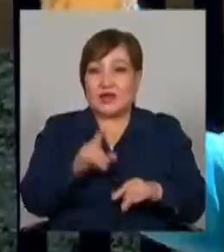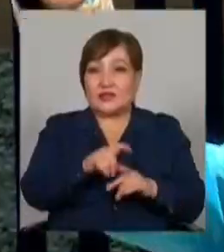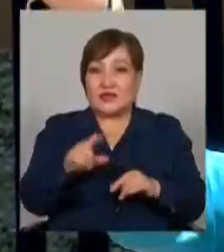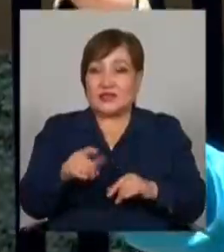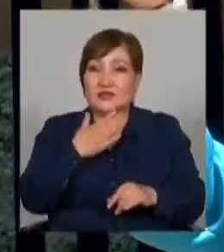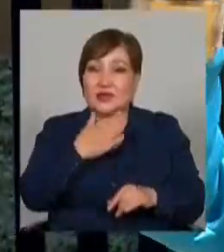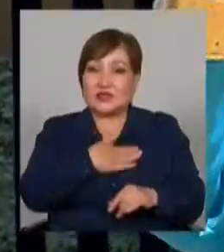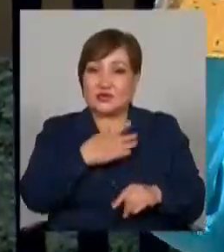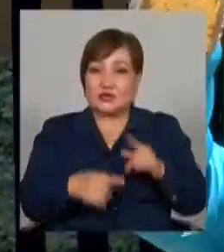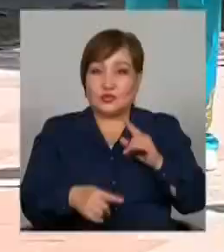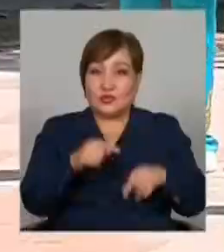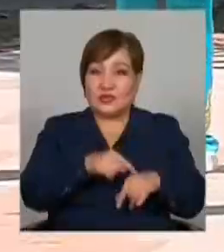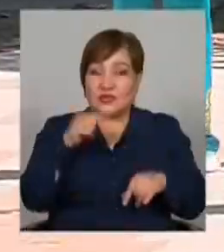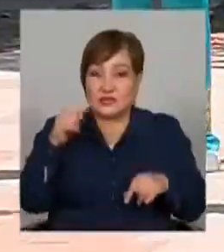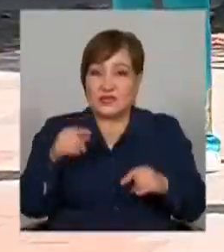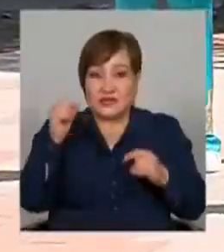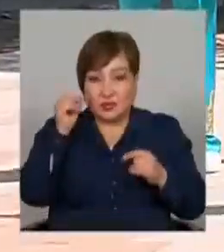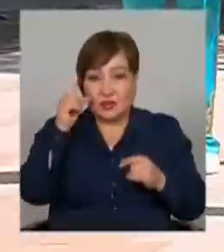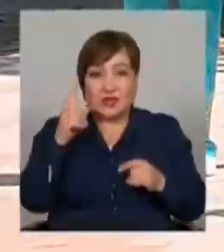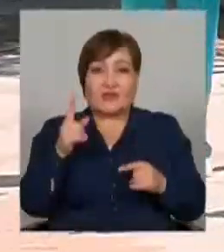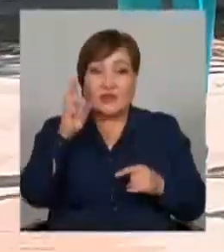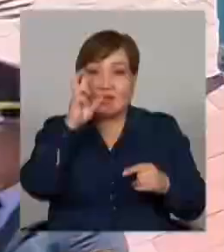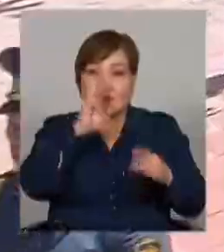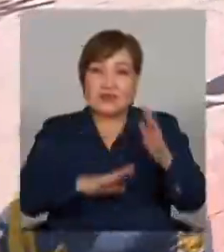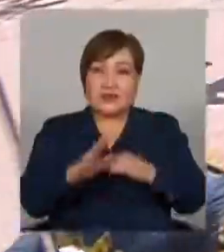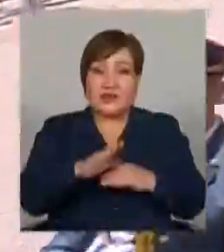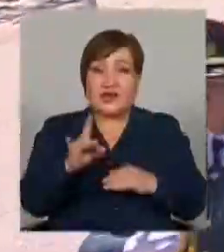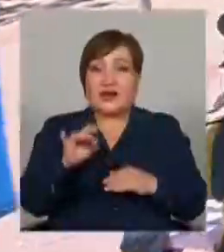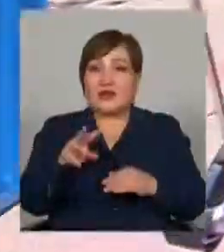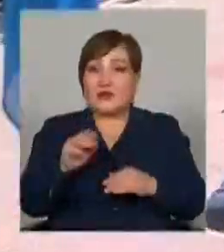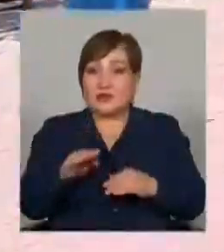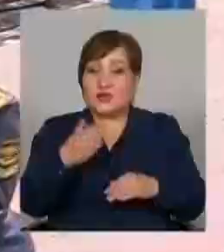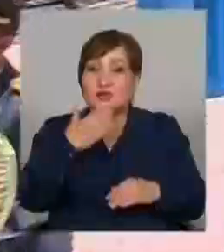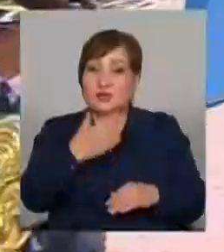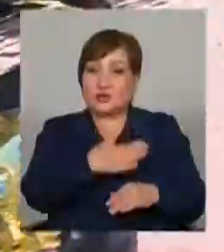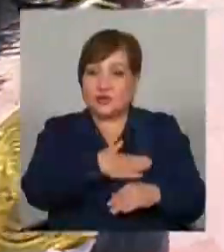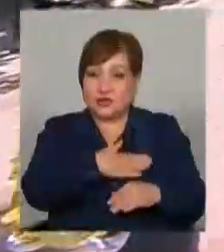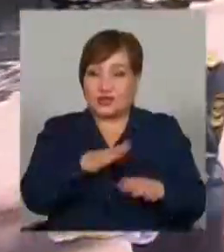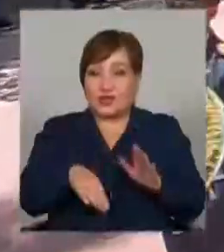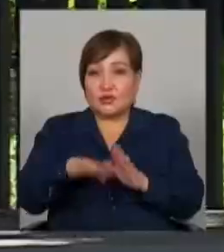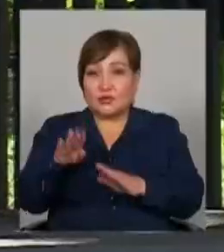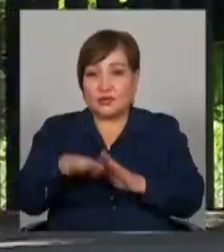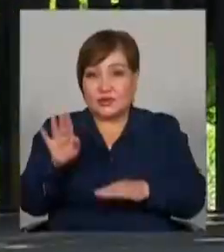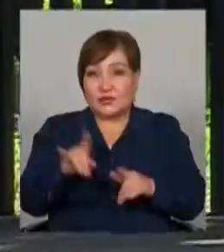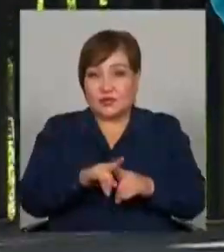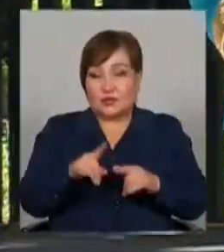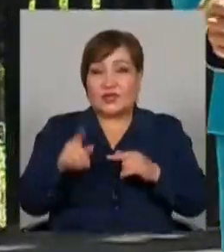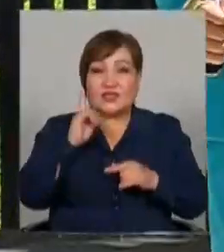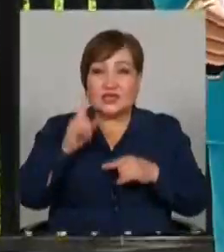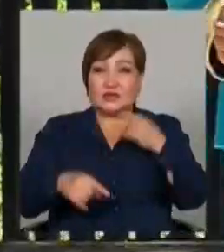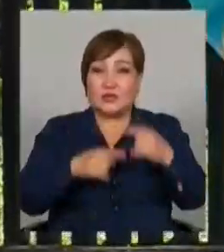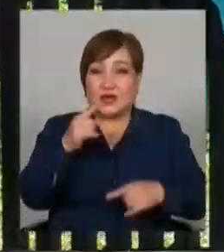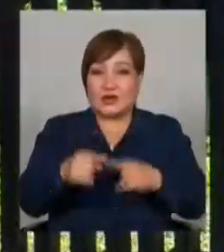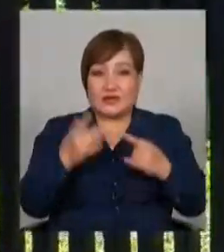патриоттық сезімін оятады, мемлекеттік рәміздерге деген сүйіспеншілігін қалыптастырады. Ал мұндай сүйіспеншілік жас ұрпаққа үлгі ұлттық тәрбие болатына